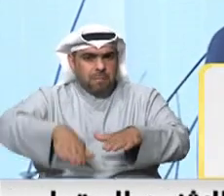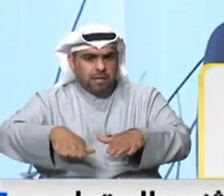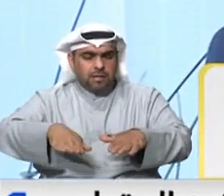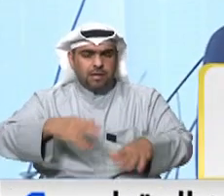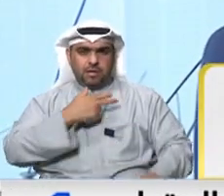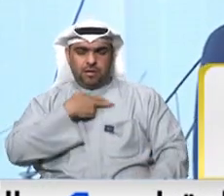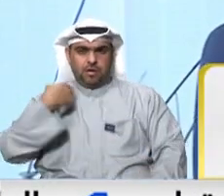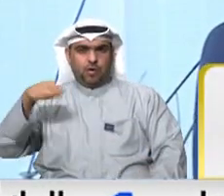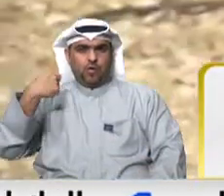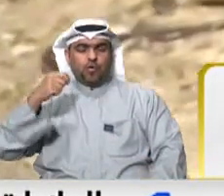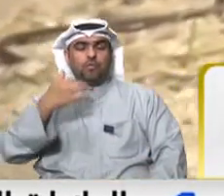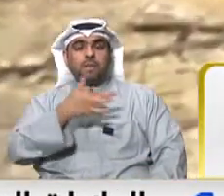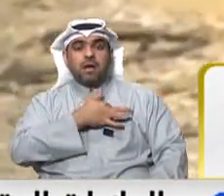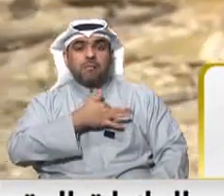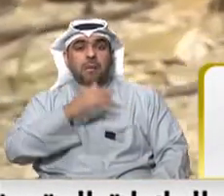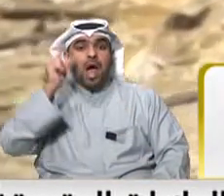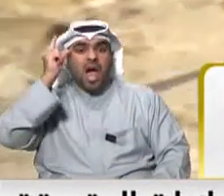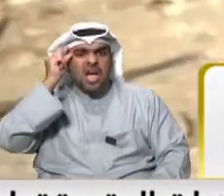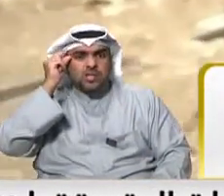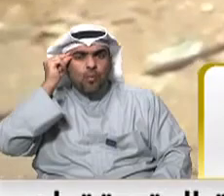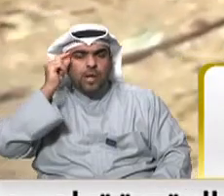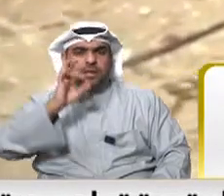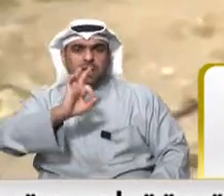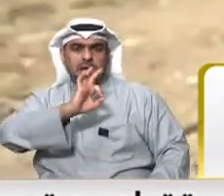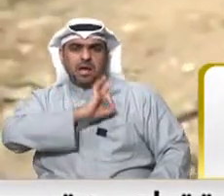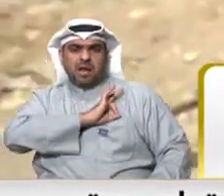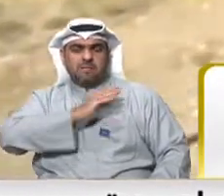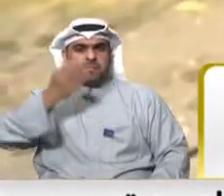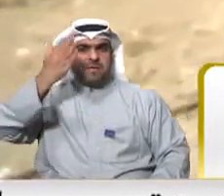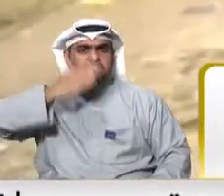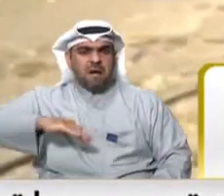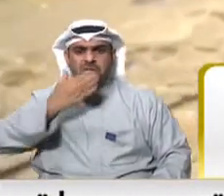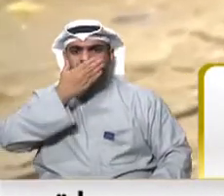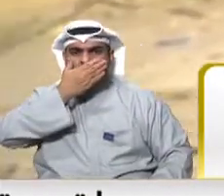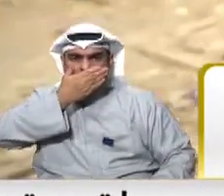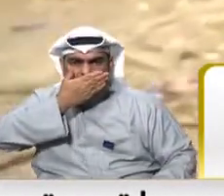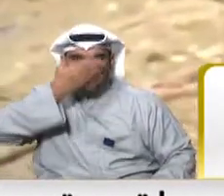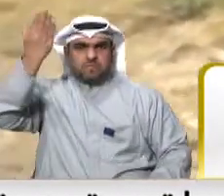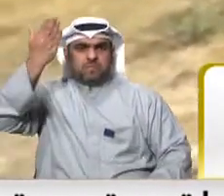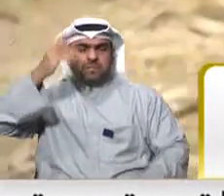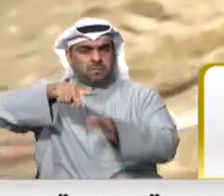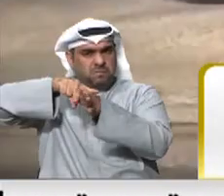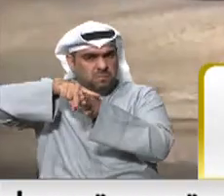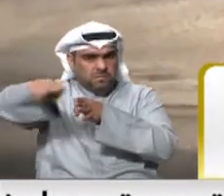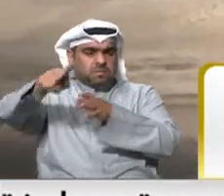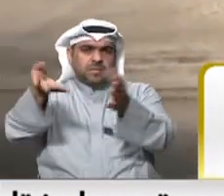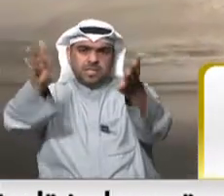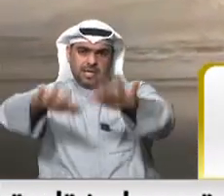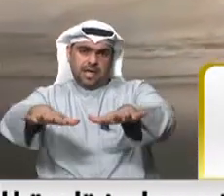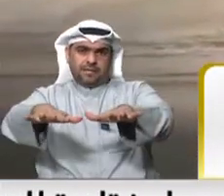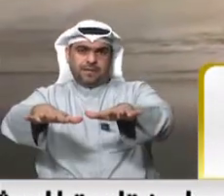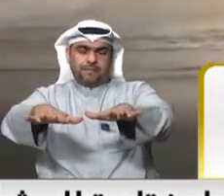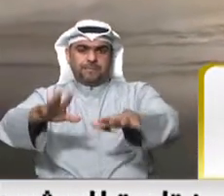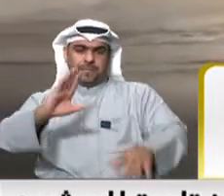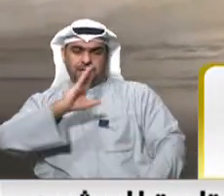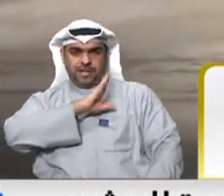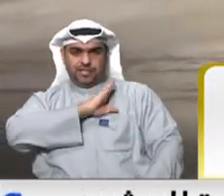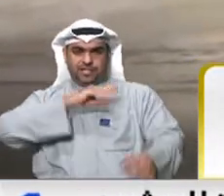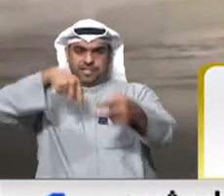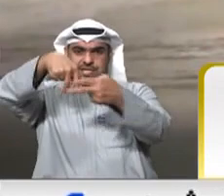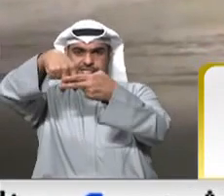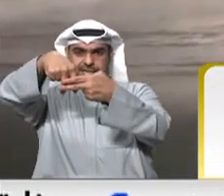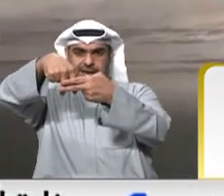القوة ضد الشعب الفلسطيني. وفي بقية مدن الضفة الغربية اعتقلت قوات الاحتلال أكثر من